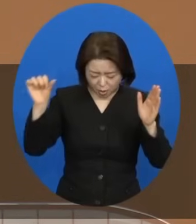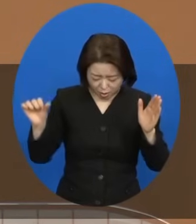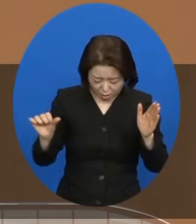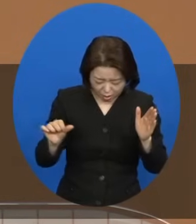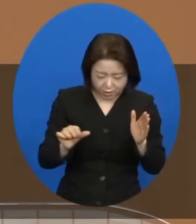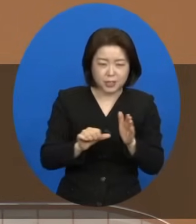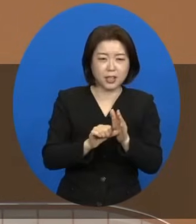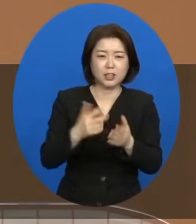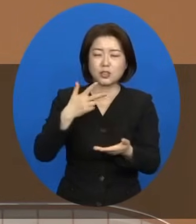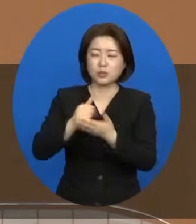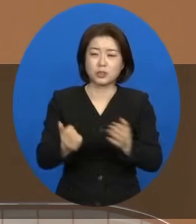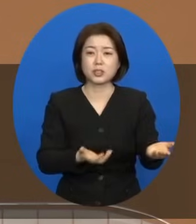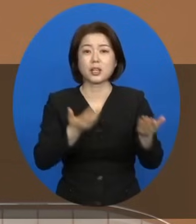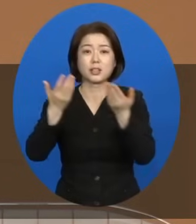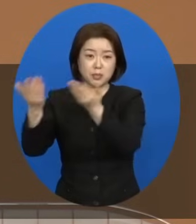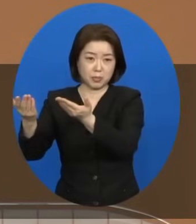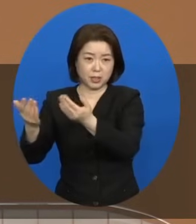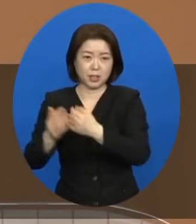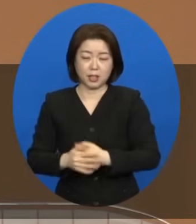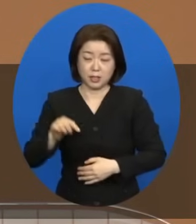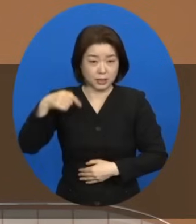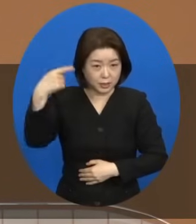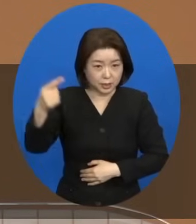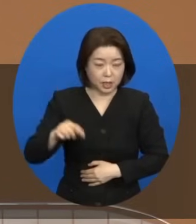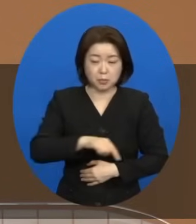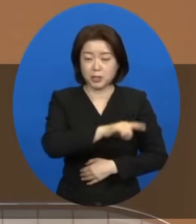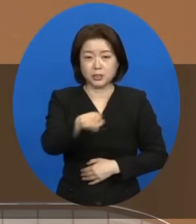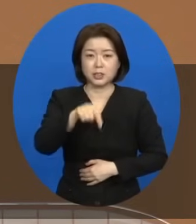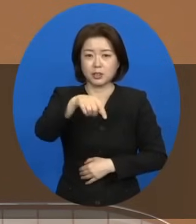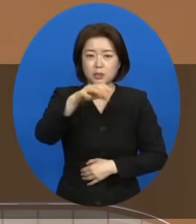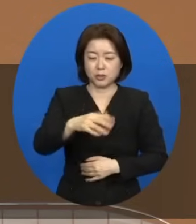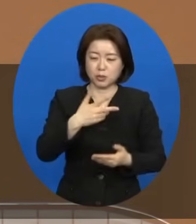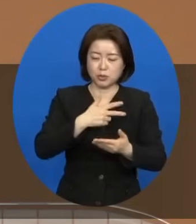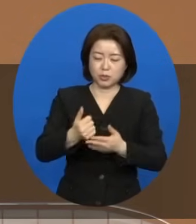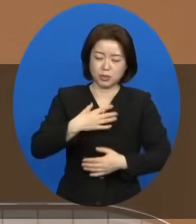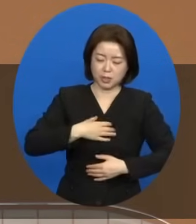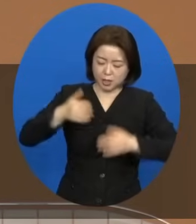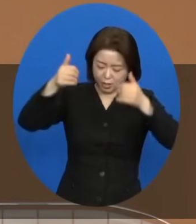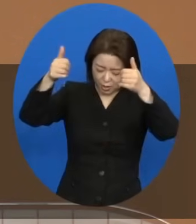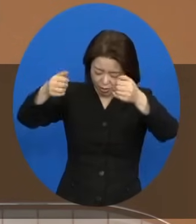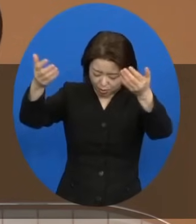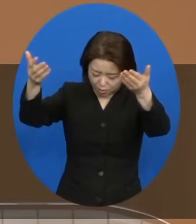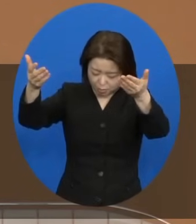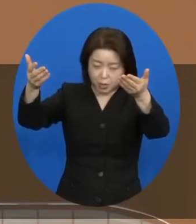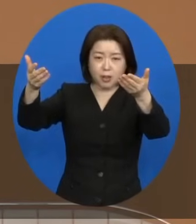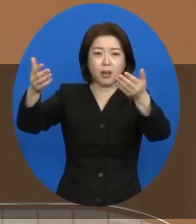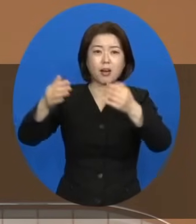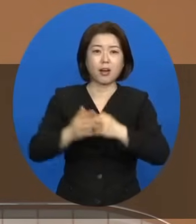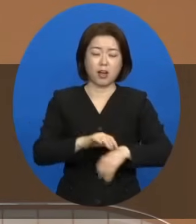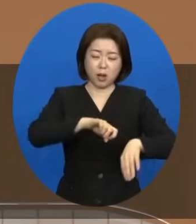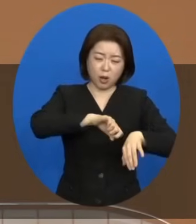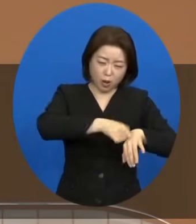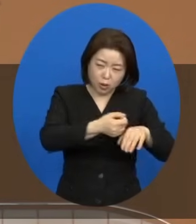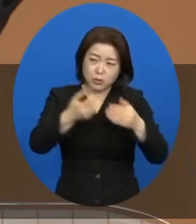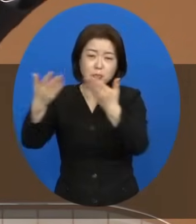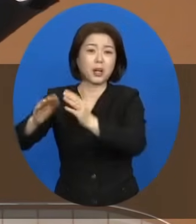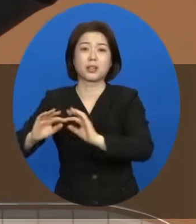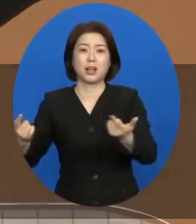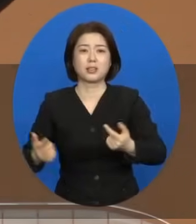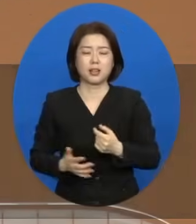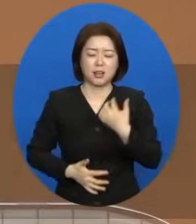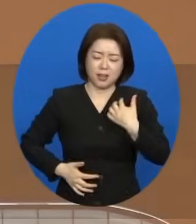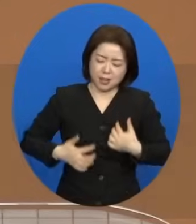주님께 니다 그런 다음에 그들은 거기에서 주님께 경배하였다 억지로 친게 아니에요